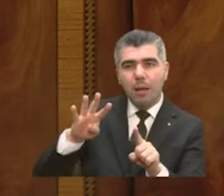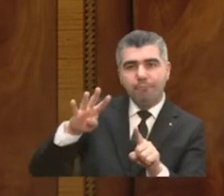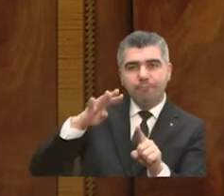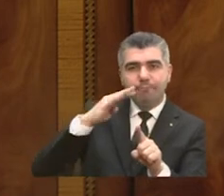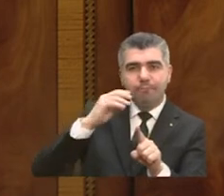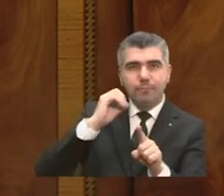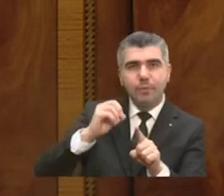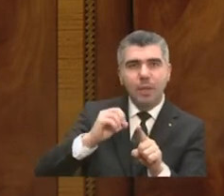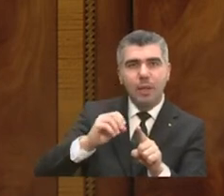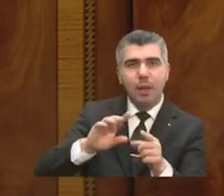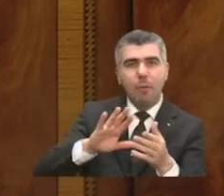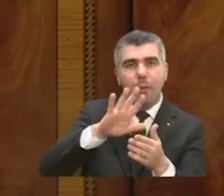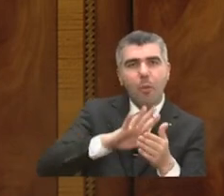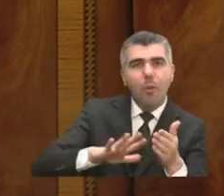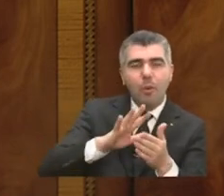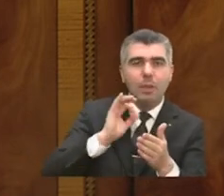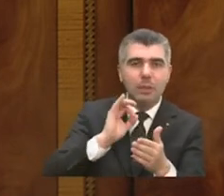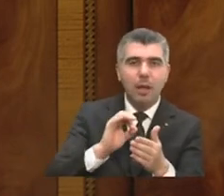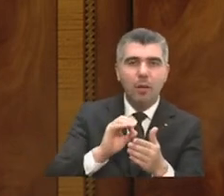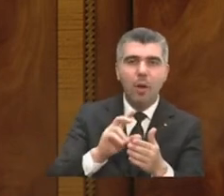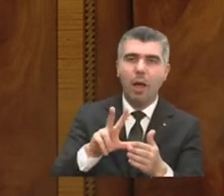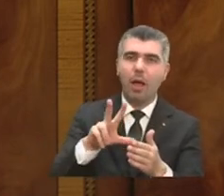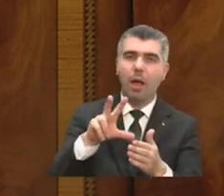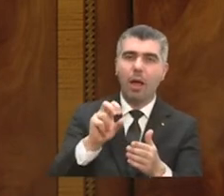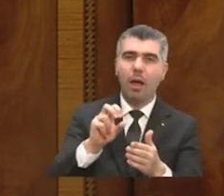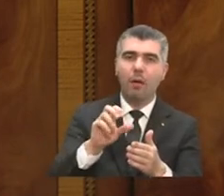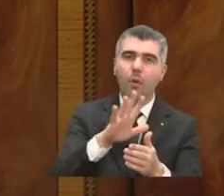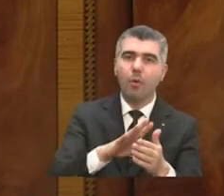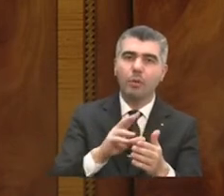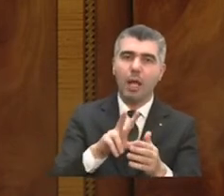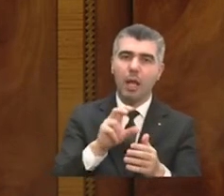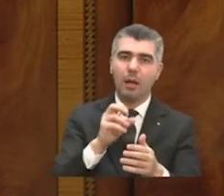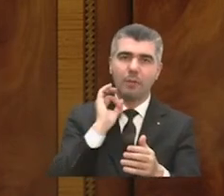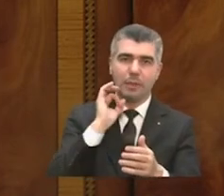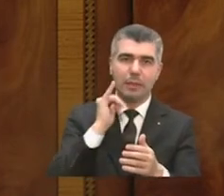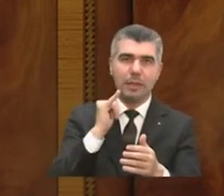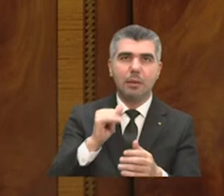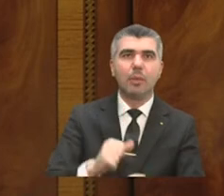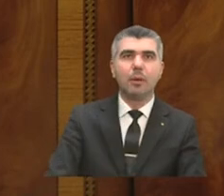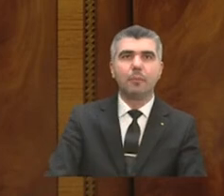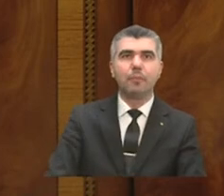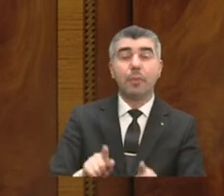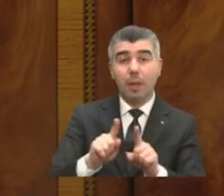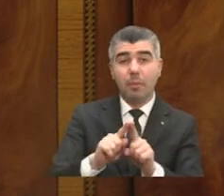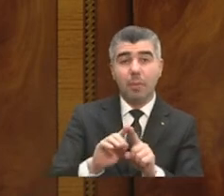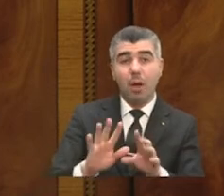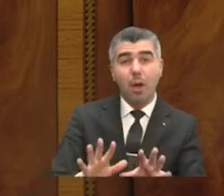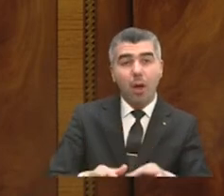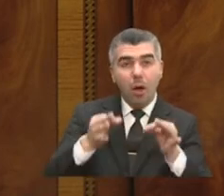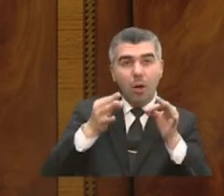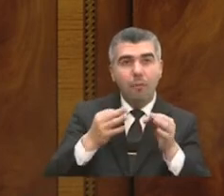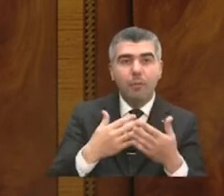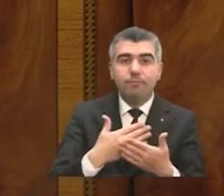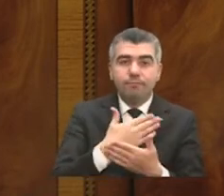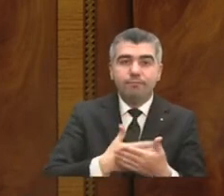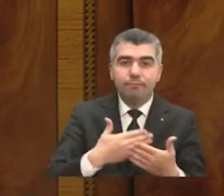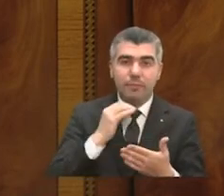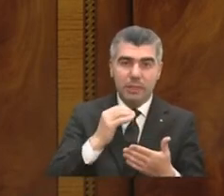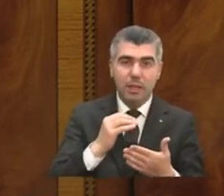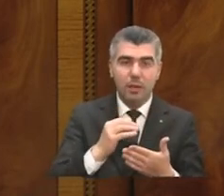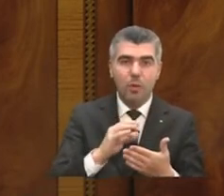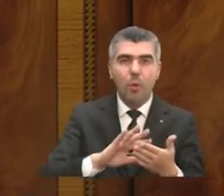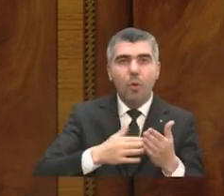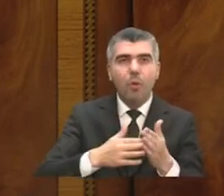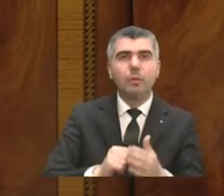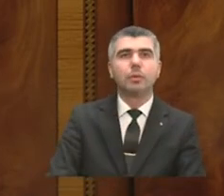parce qu'encore une fois, le parfum, le, la senteur du gaz est là. Alors, ce